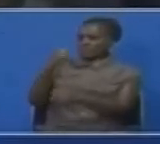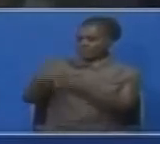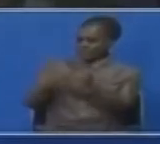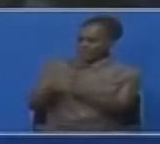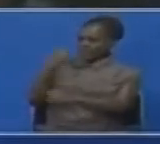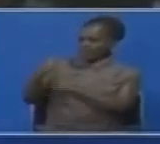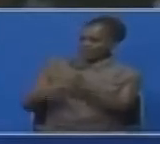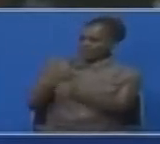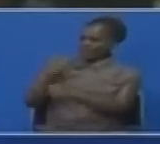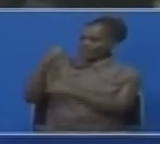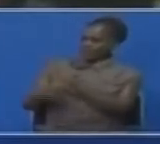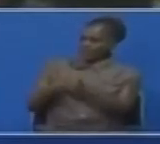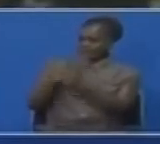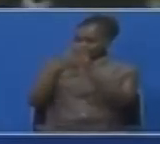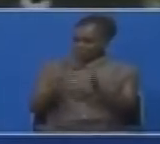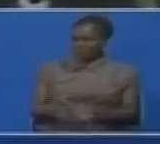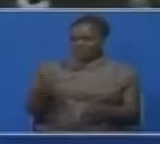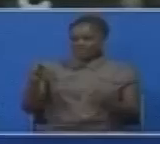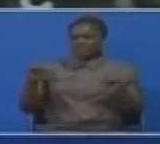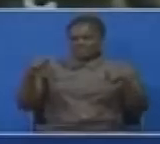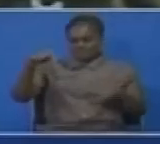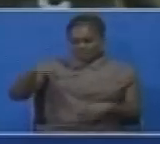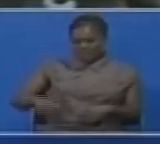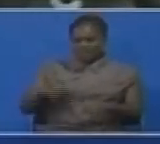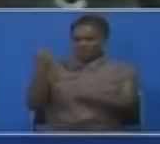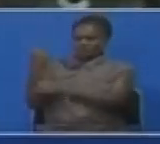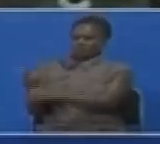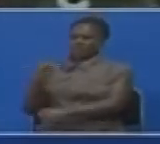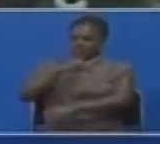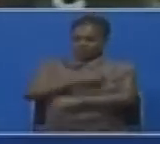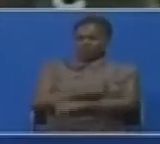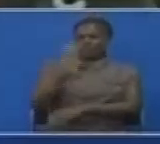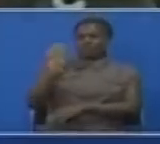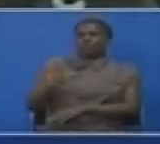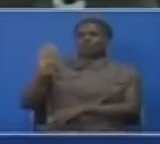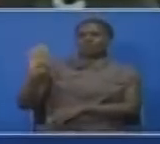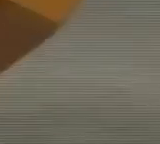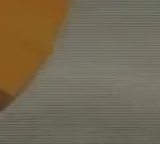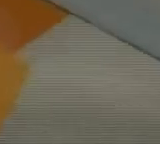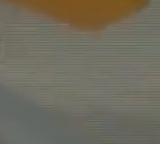miaka rudi. Sycilia Wakesho, KTN Leo, katika shule ya Buruburu, Nairobi.